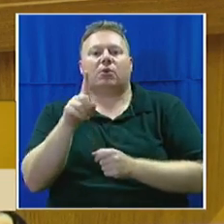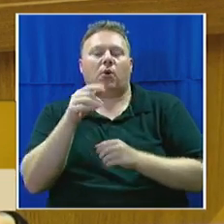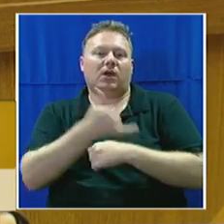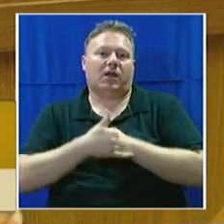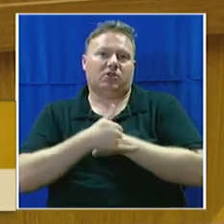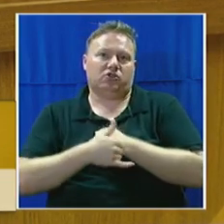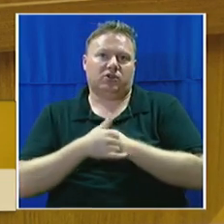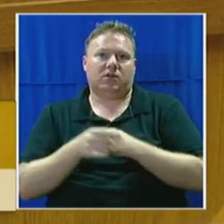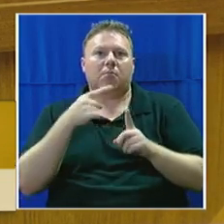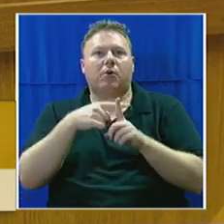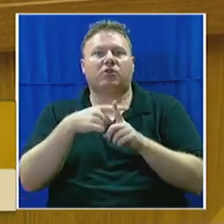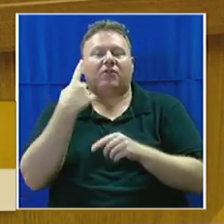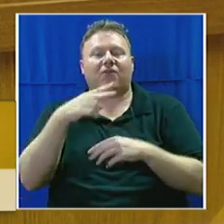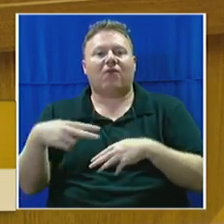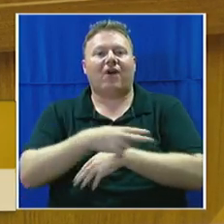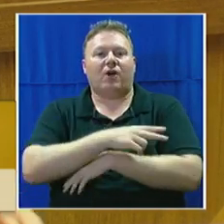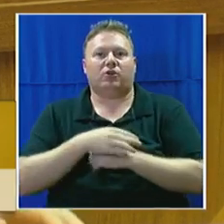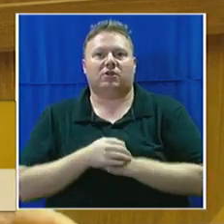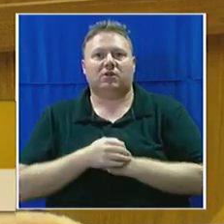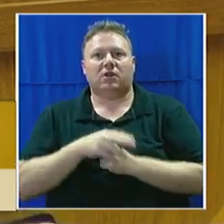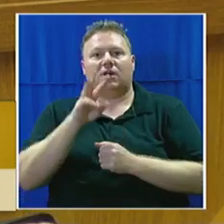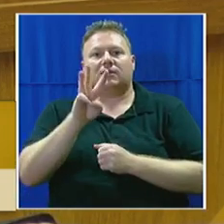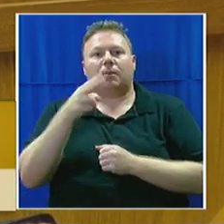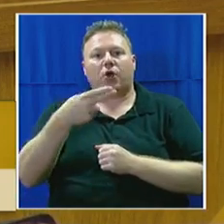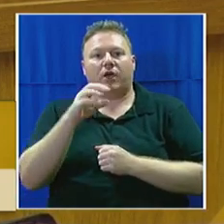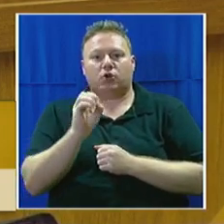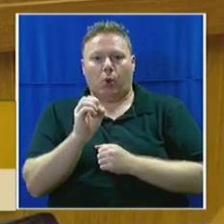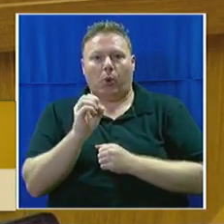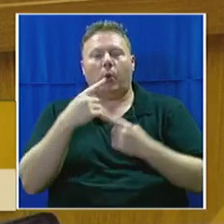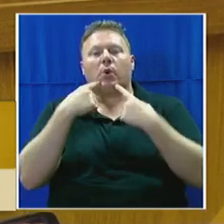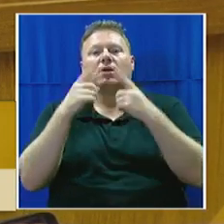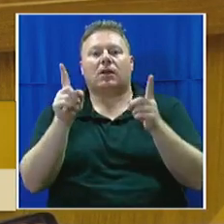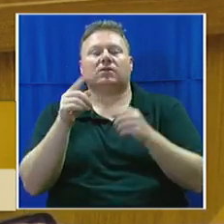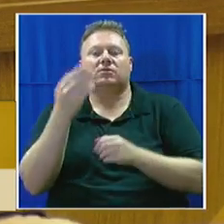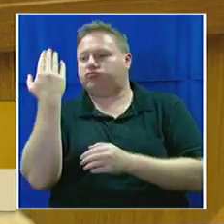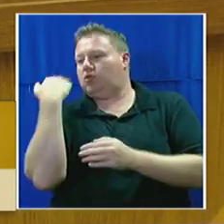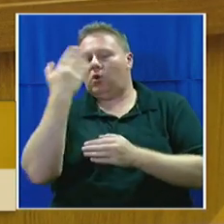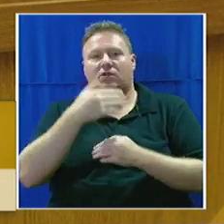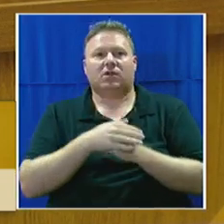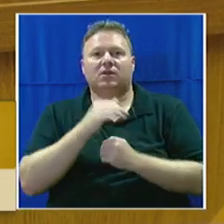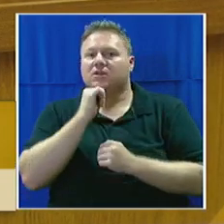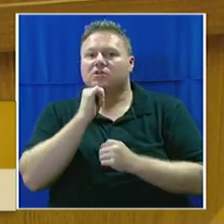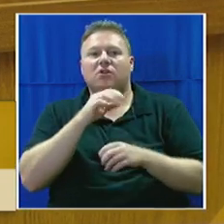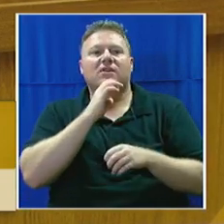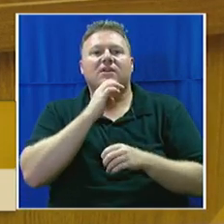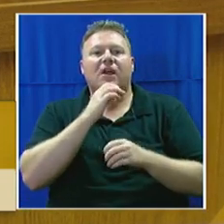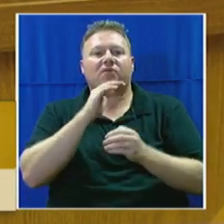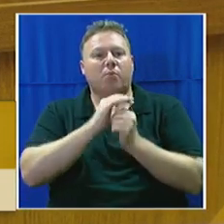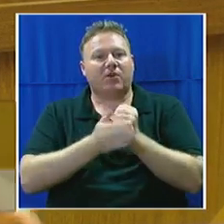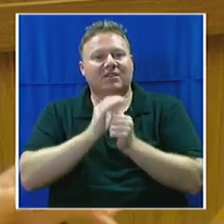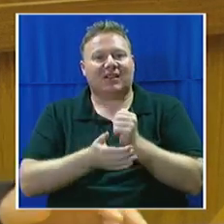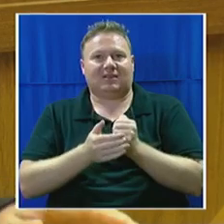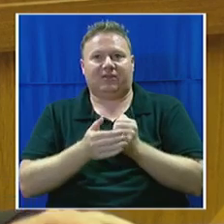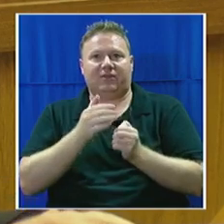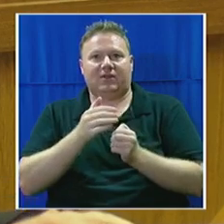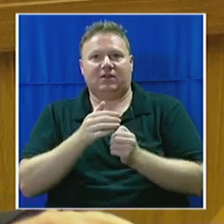het. Die Wêreldgesondheidsorganisasie het gister aangekondig dat daar nie genoeg beskermende toerusting is om die verspreiding van die dodelike virus te voorkom